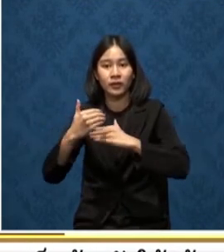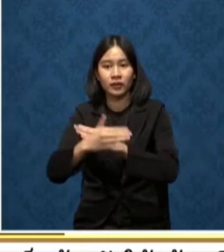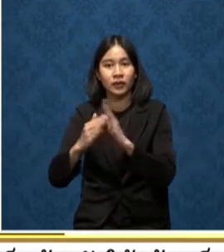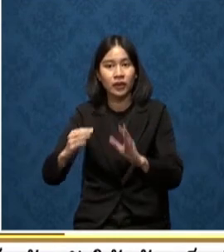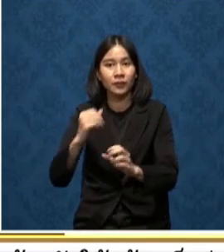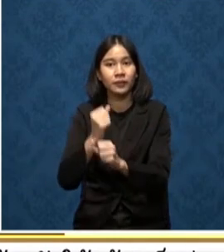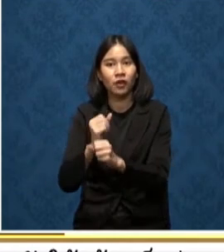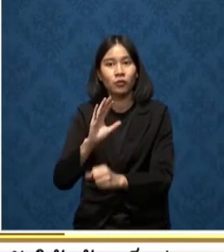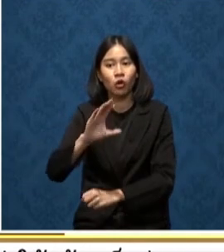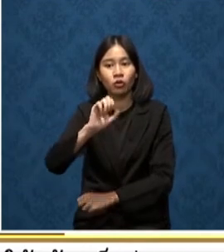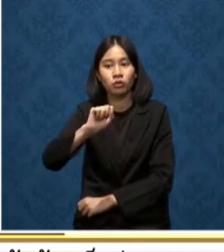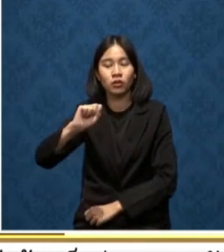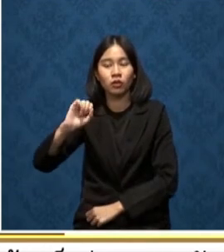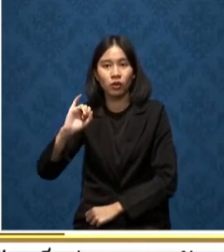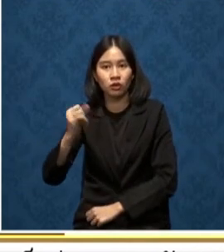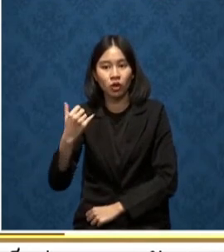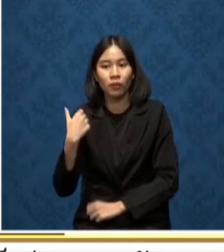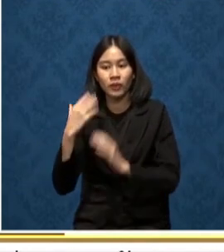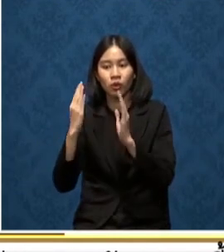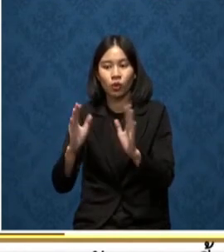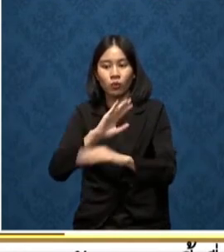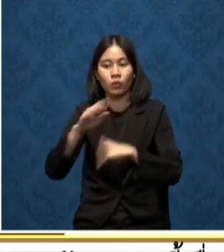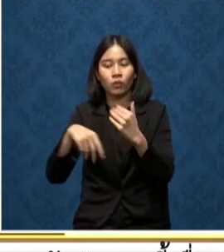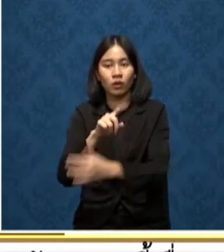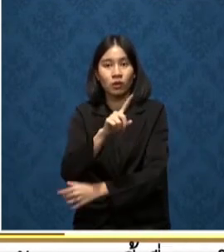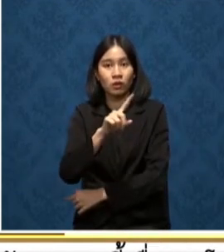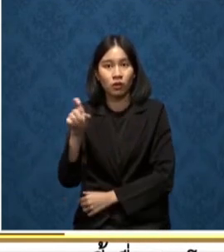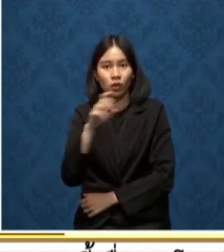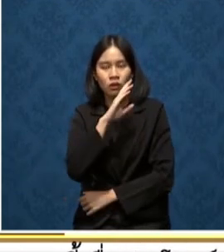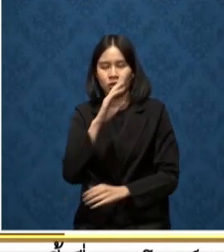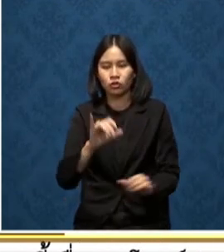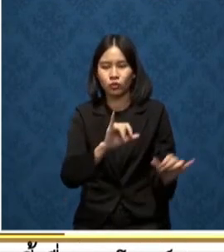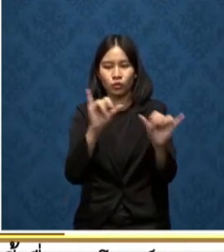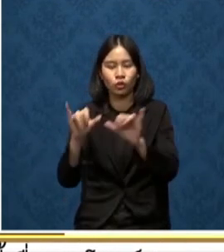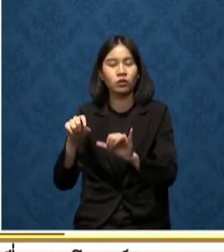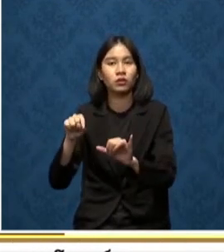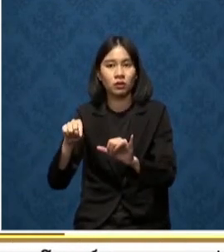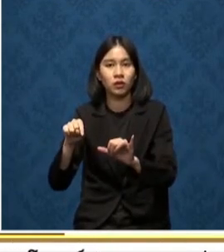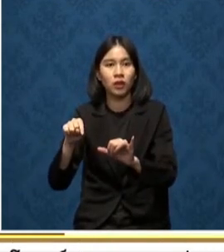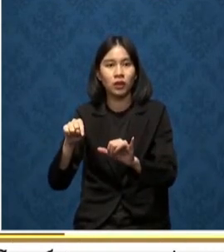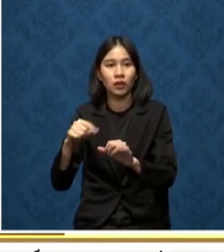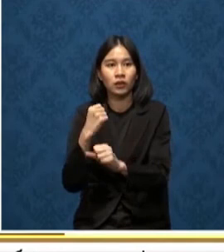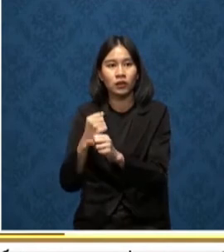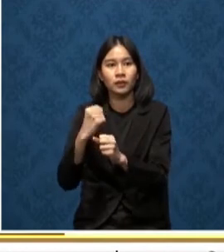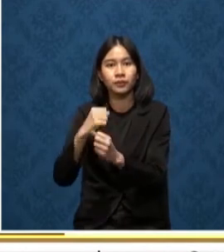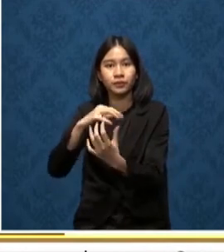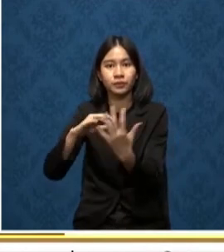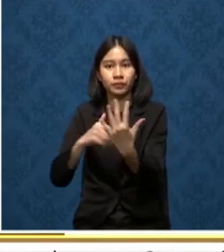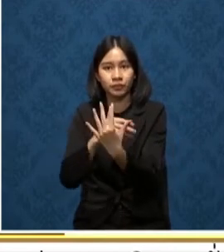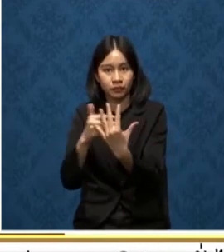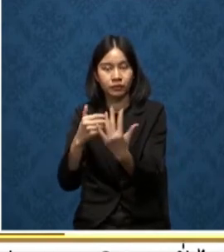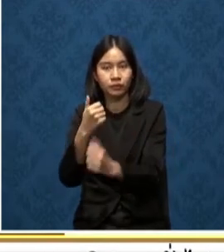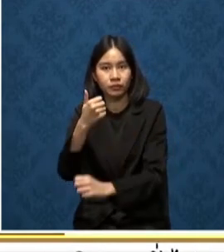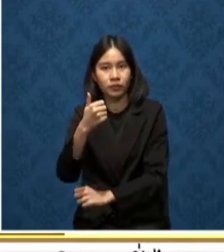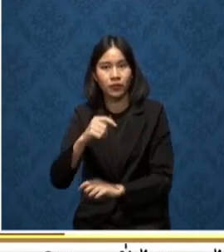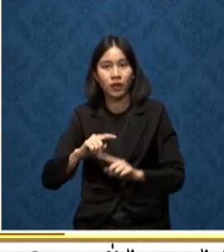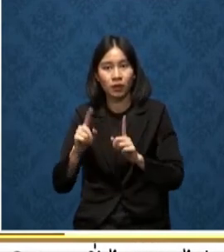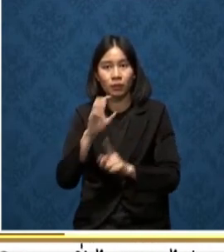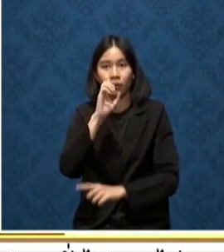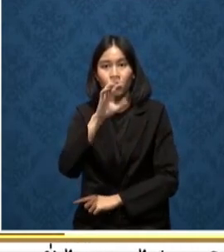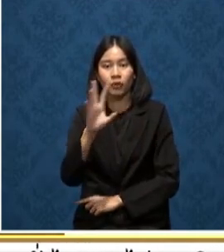Just know about 100 คามชีวตทนั่ด้วย ถ้าโยกออกมาก็อาจจะสไหมใชผนนะครัแตผมยำอยนี้นะครั